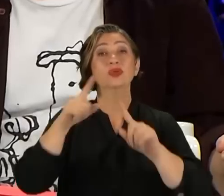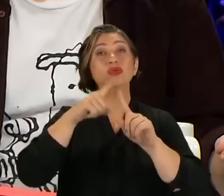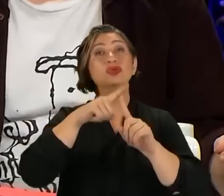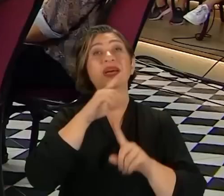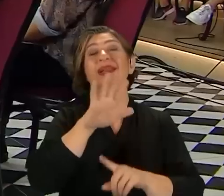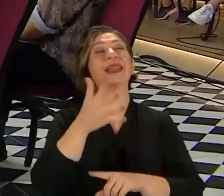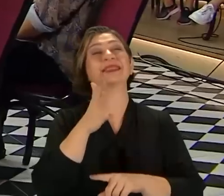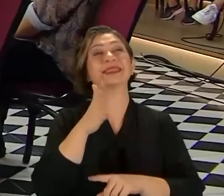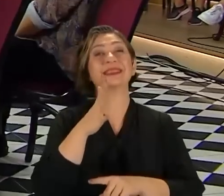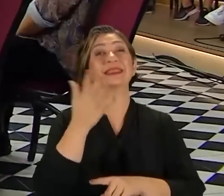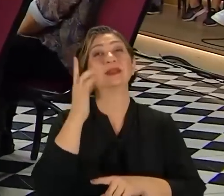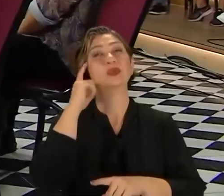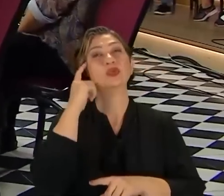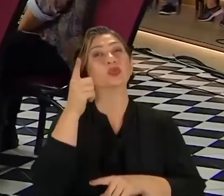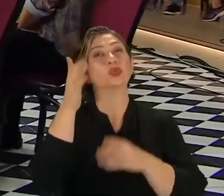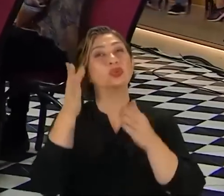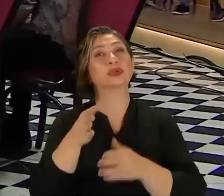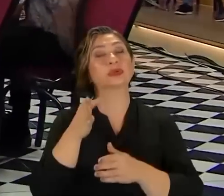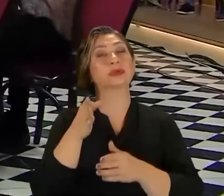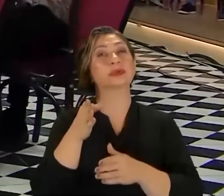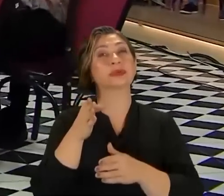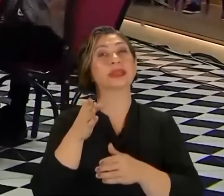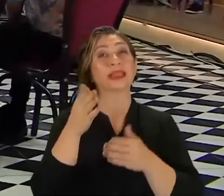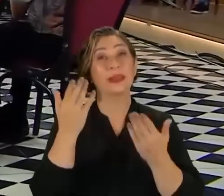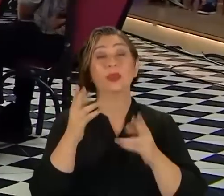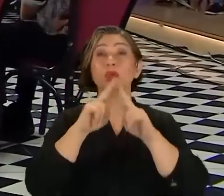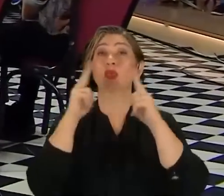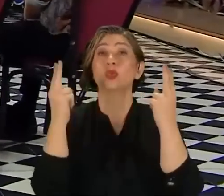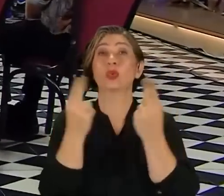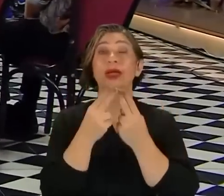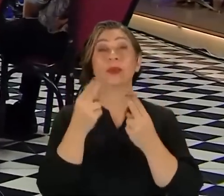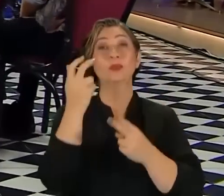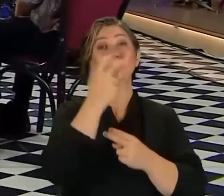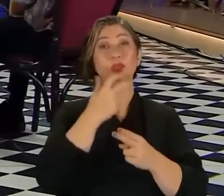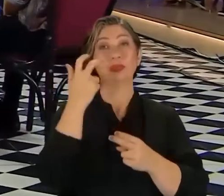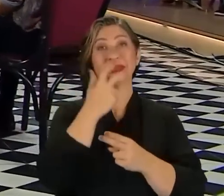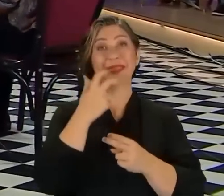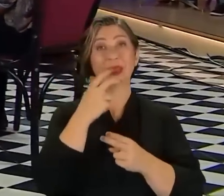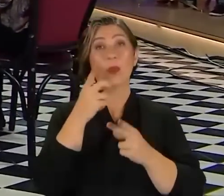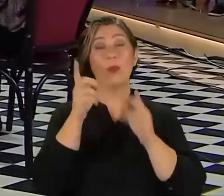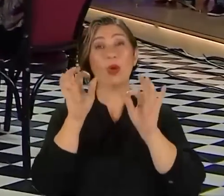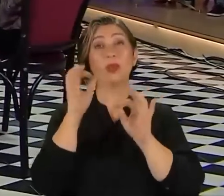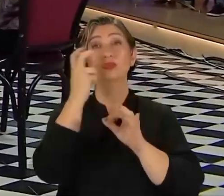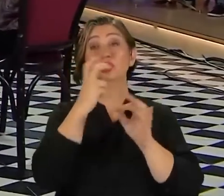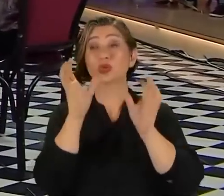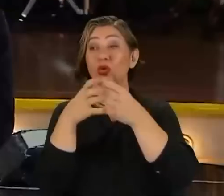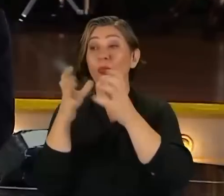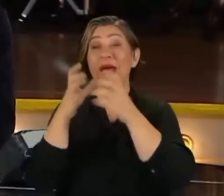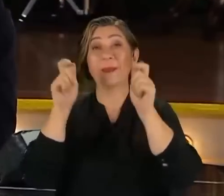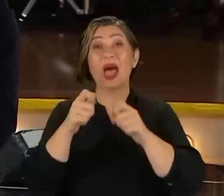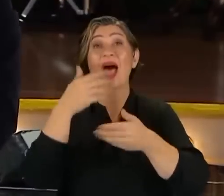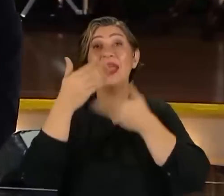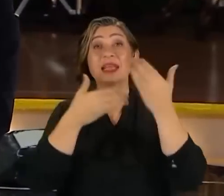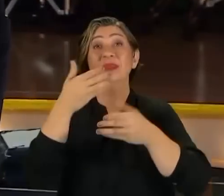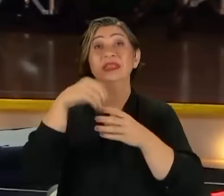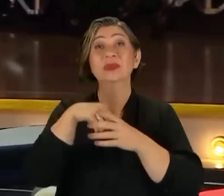Tuncer, nasıl yorumluyorsun? Yani bu tabii ki dünyada müzik böyle müzik gruplarının yaptıklarını